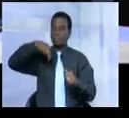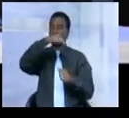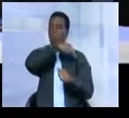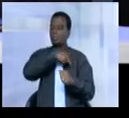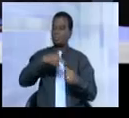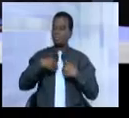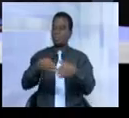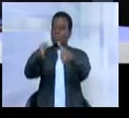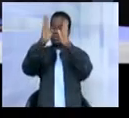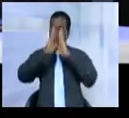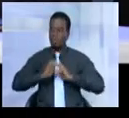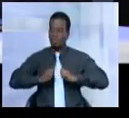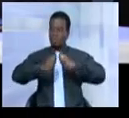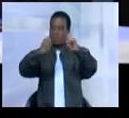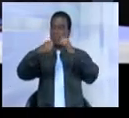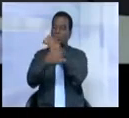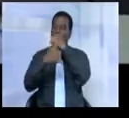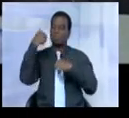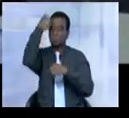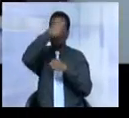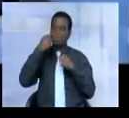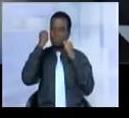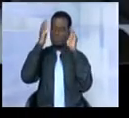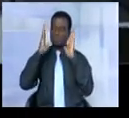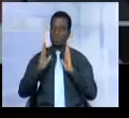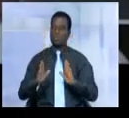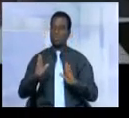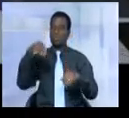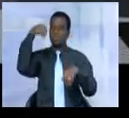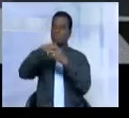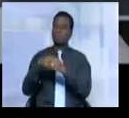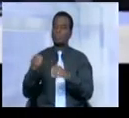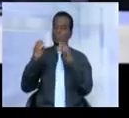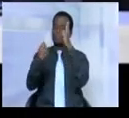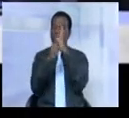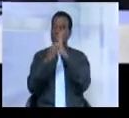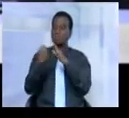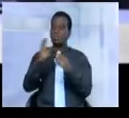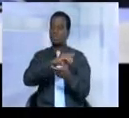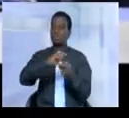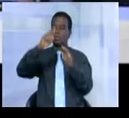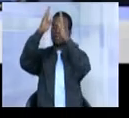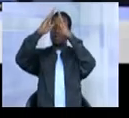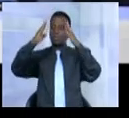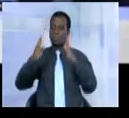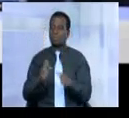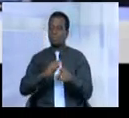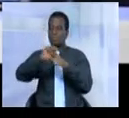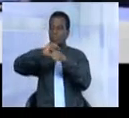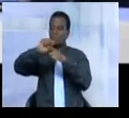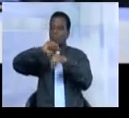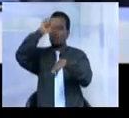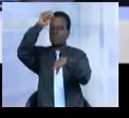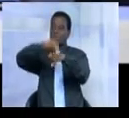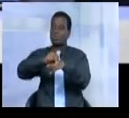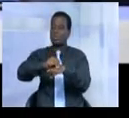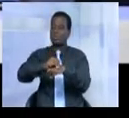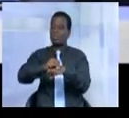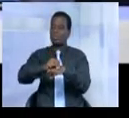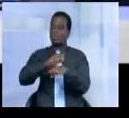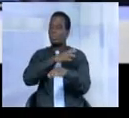ont été demandés les efforts des pays africains dans le domaine de l'intégration économique, l'aménagement des infrastructures, la formation, l'aménagement des